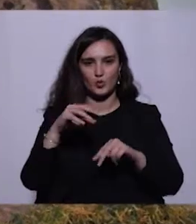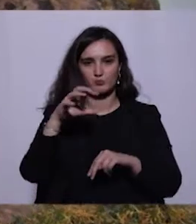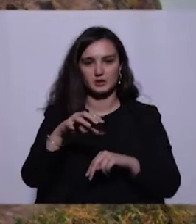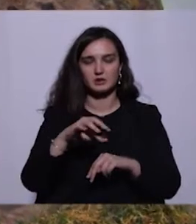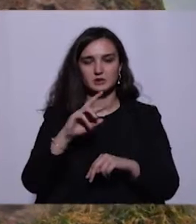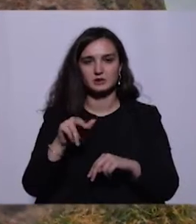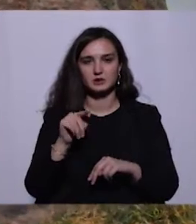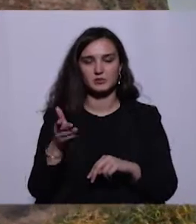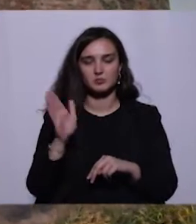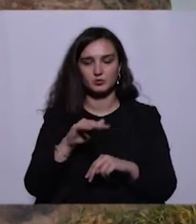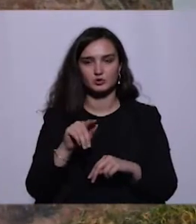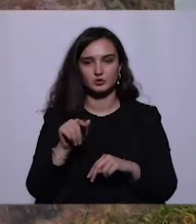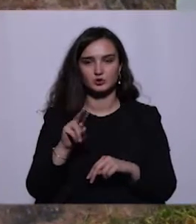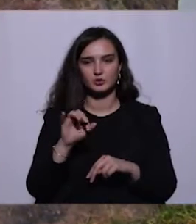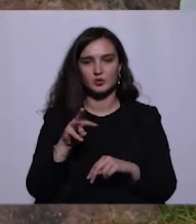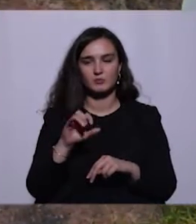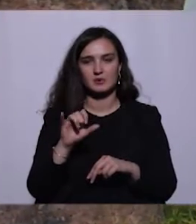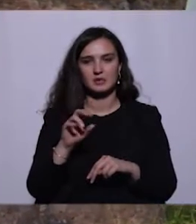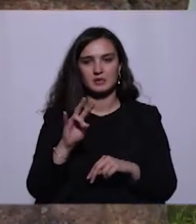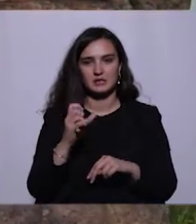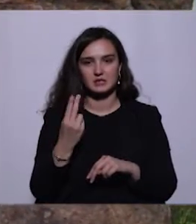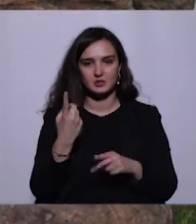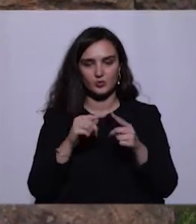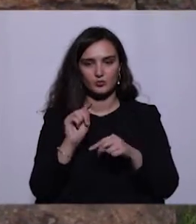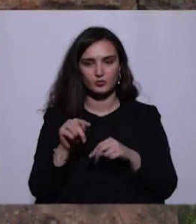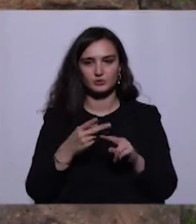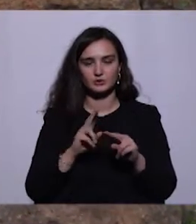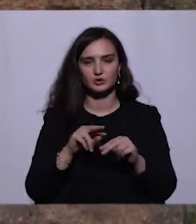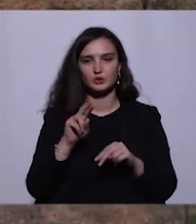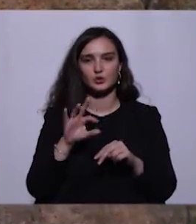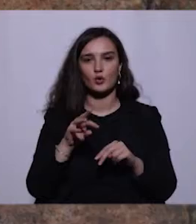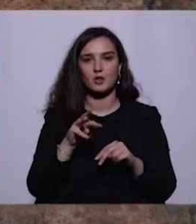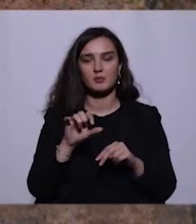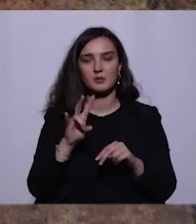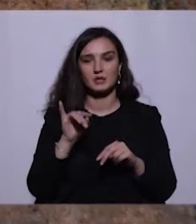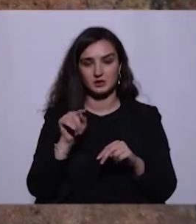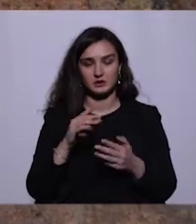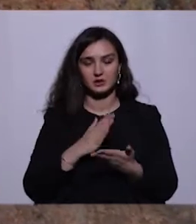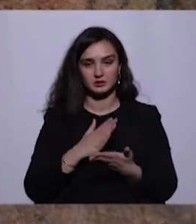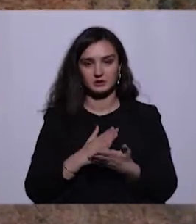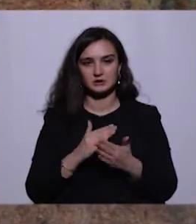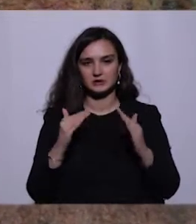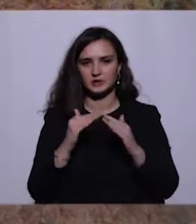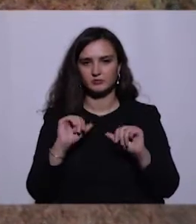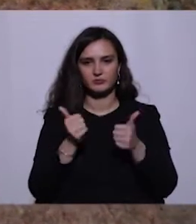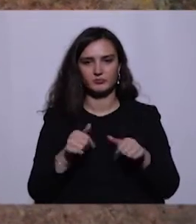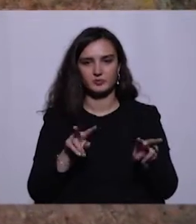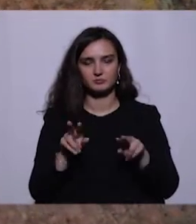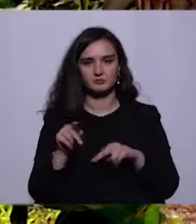და მოდით დოლმენებს დაუბრუნდეთ. აი ეს დოლმენები, რო გითხარით, სახლივით